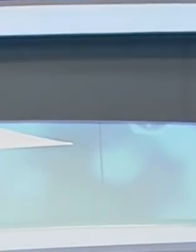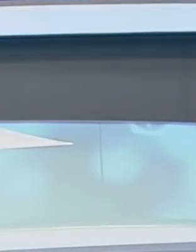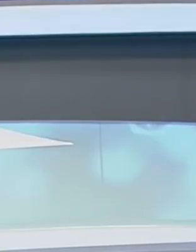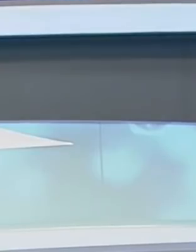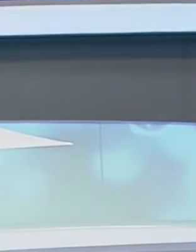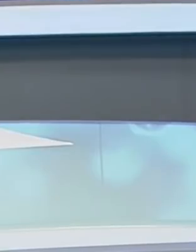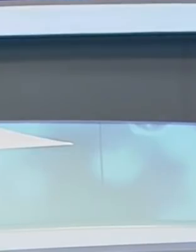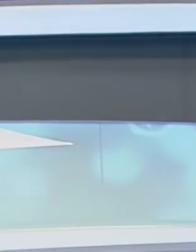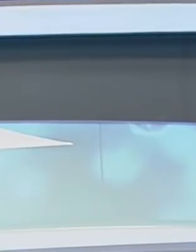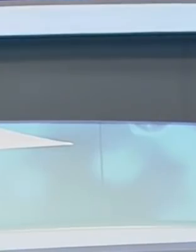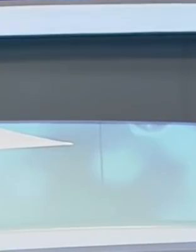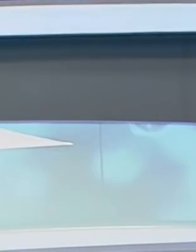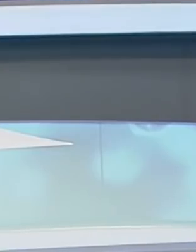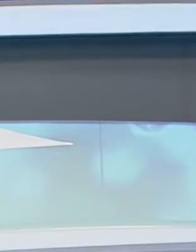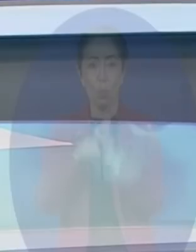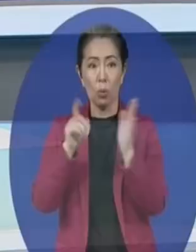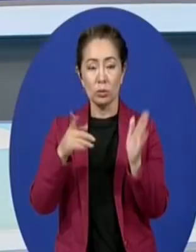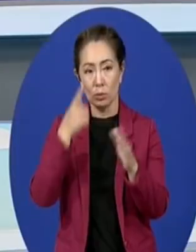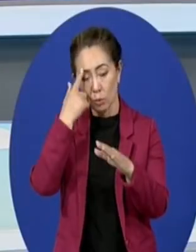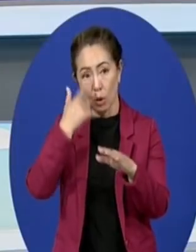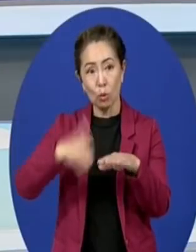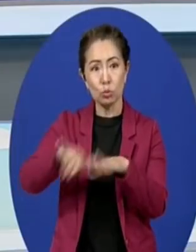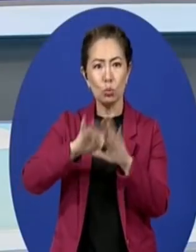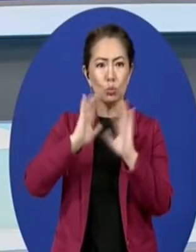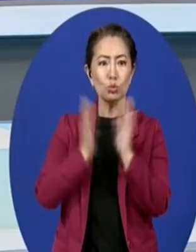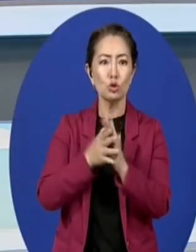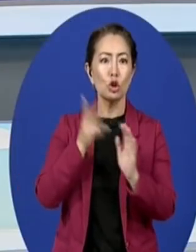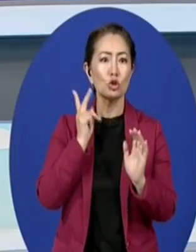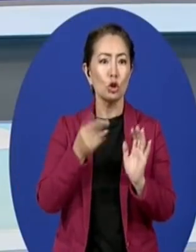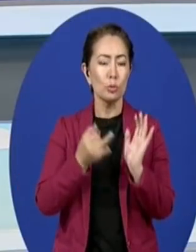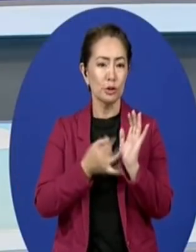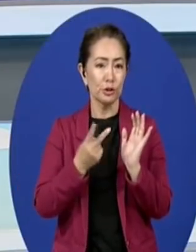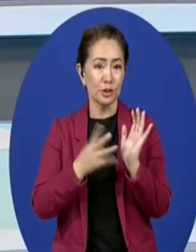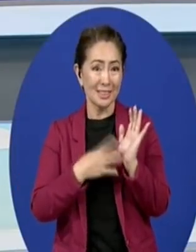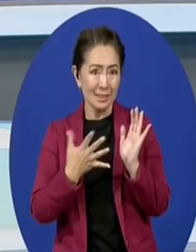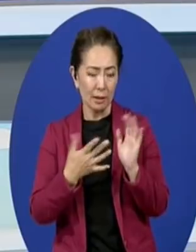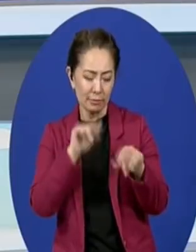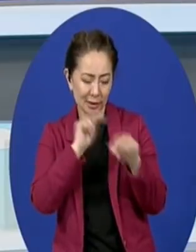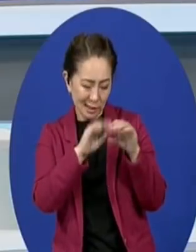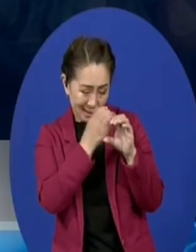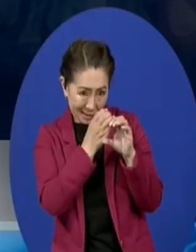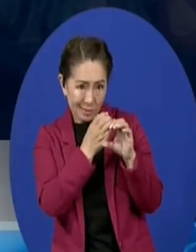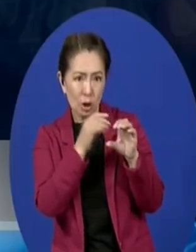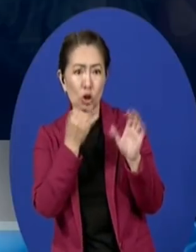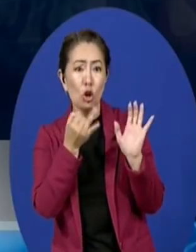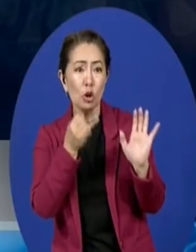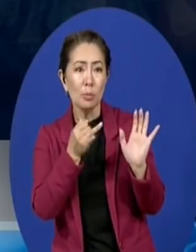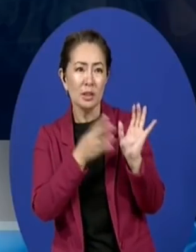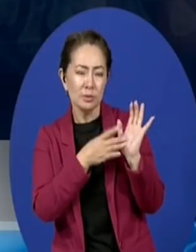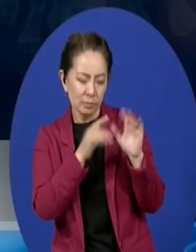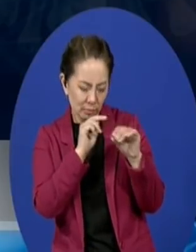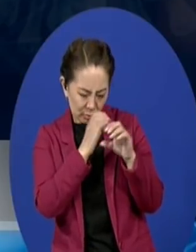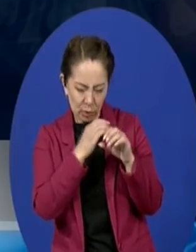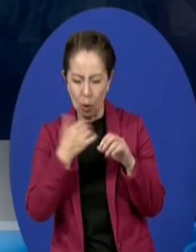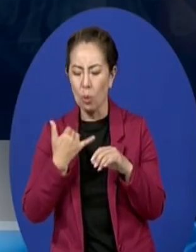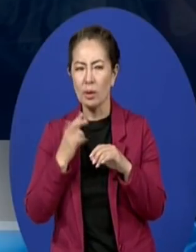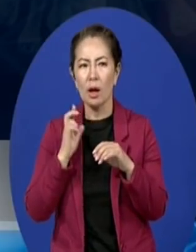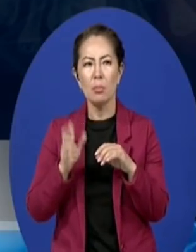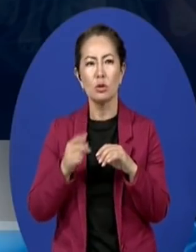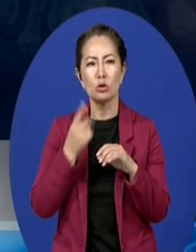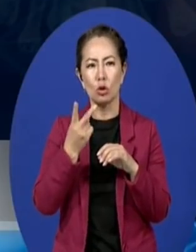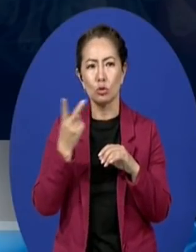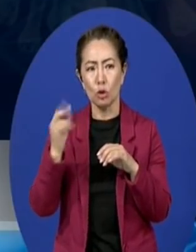Сүүлийн 24 цагт улсын хэмжээнд 7195 сорцох шинжилгээ хийхэд 1029 коронавирус вирусны халдвар илэрсэн байна. За Улаанбаатар хотод 220, хөдөө орон